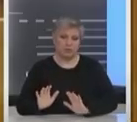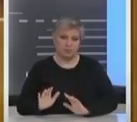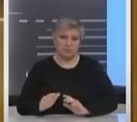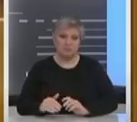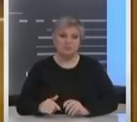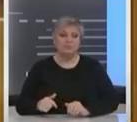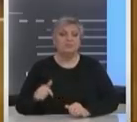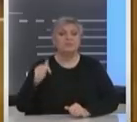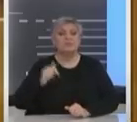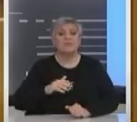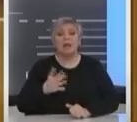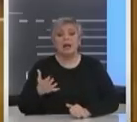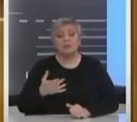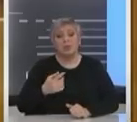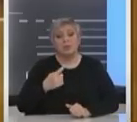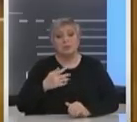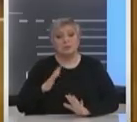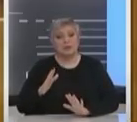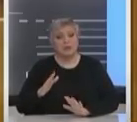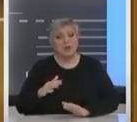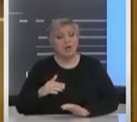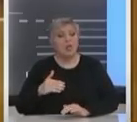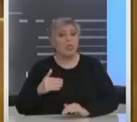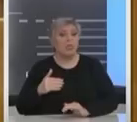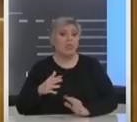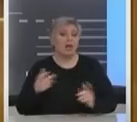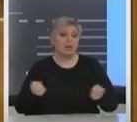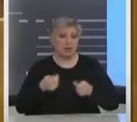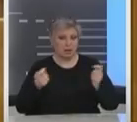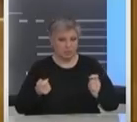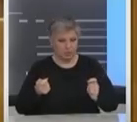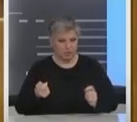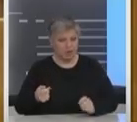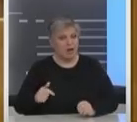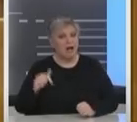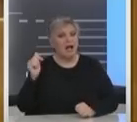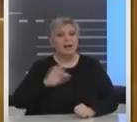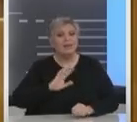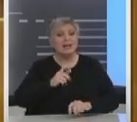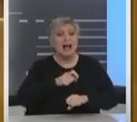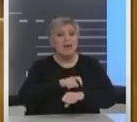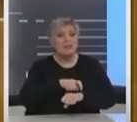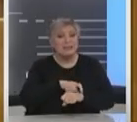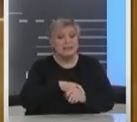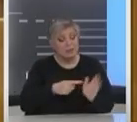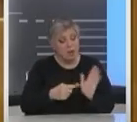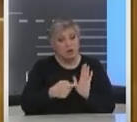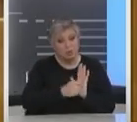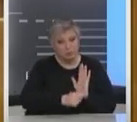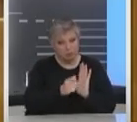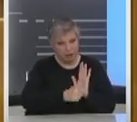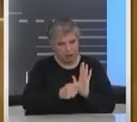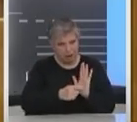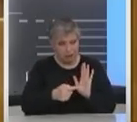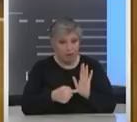ένα υποθετικό σενάριο. Δεν είναι αυτό το οποίο έχουν μπροστά τους οι βουλευτές σήμερα για να ψηφίσουν στο νομοσχέδιο